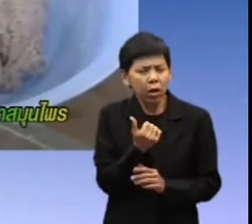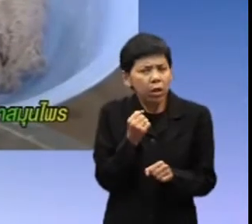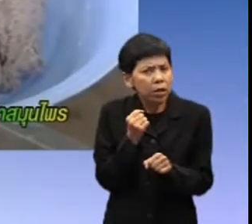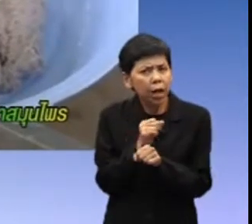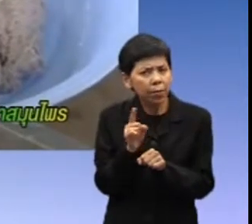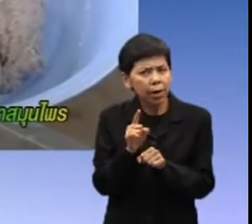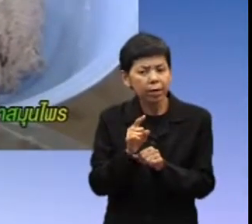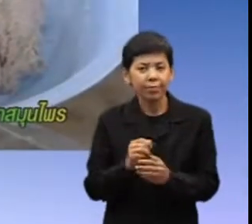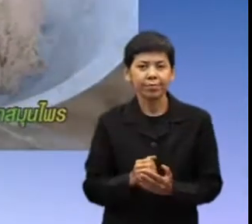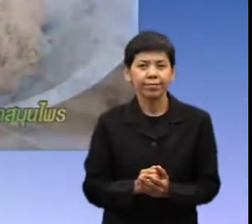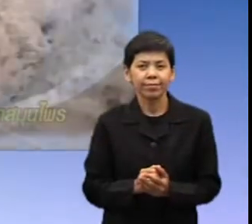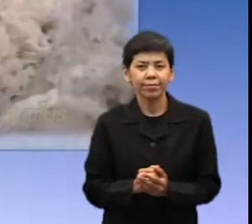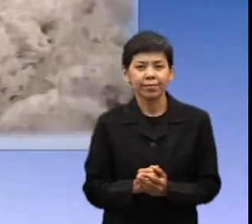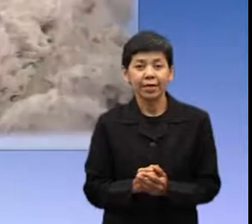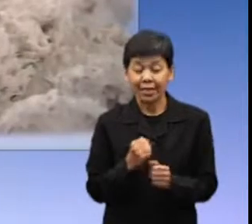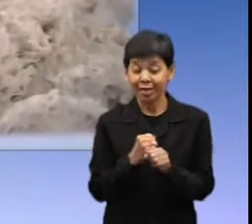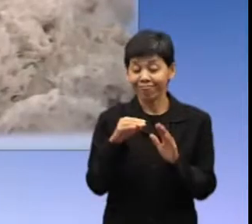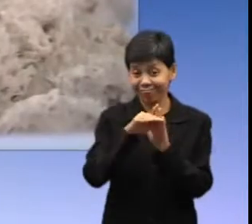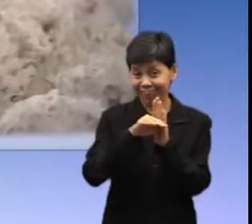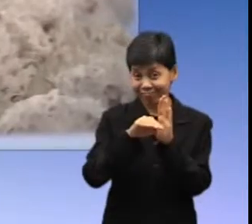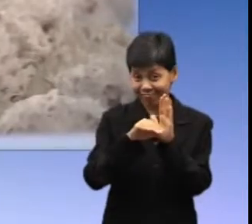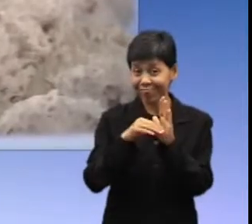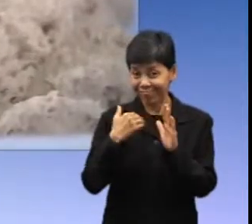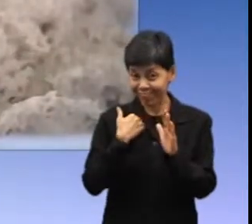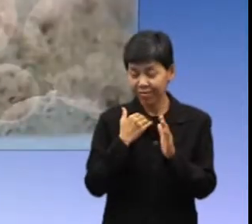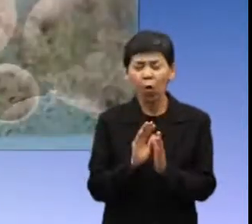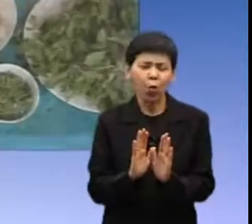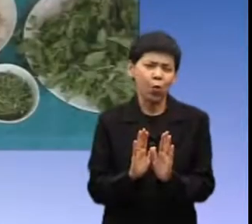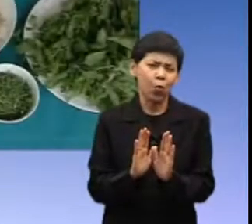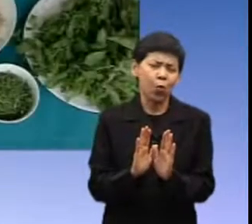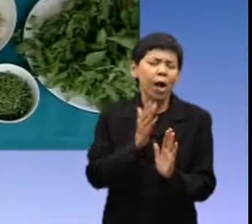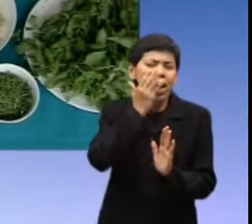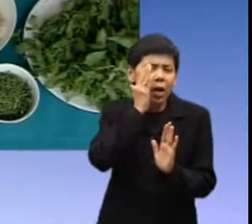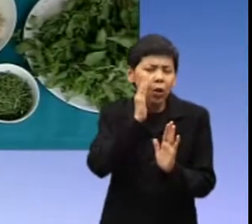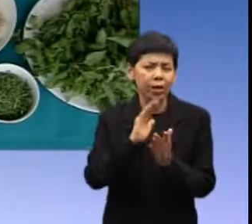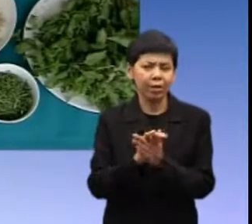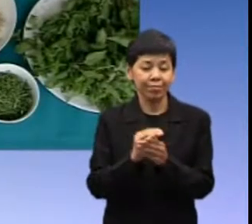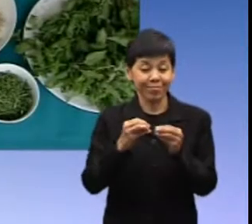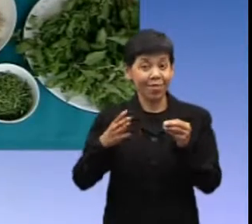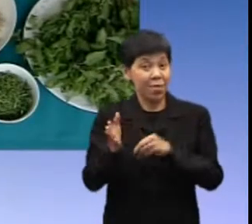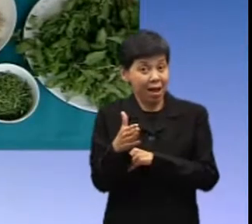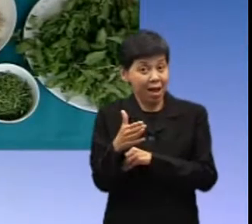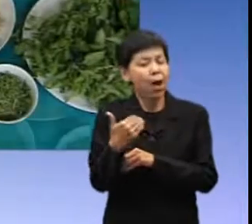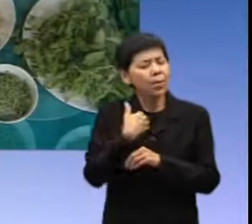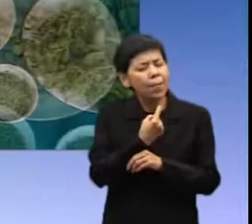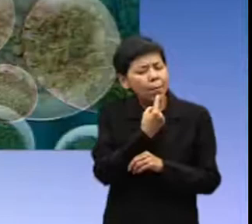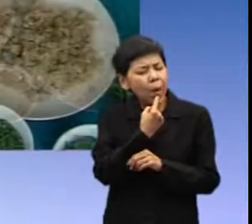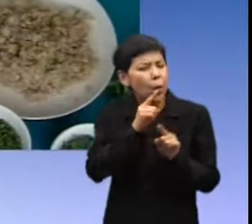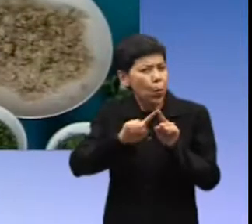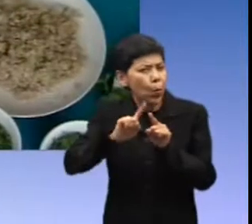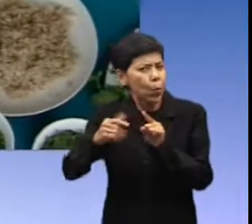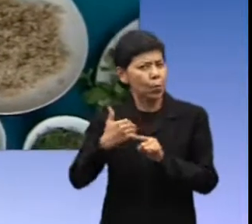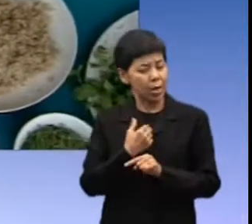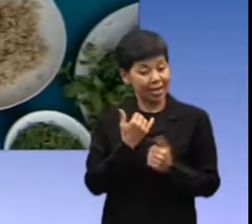ารับประทานเริ่มต้นกันที่ส่วนผสมก่อนนะครับอ๋อผมลืมบอกไปว่าไส้กรอกปลาของเขามีหลายร